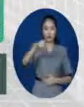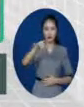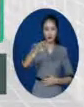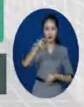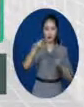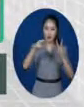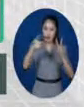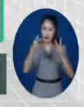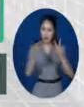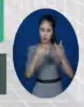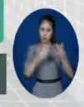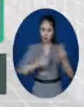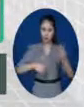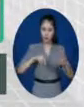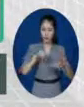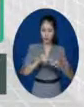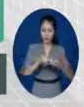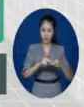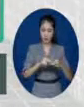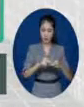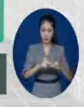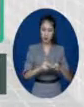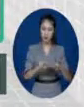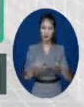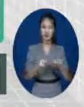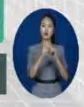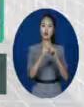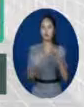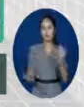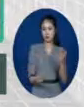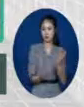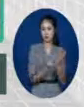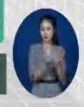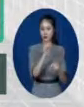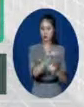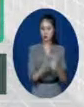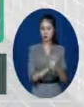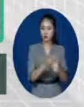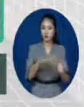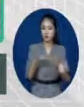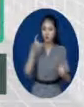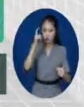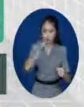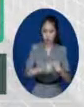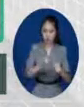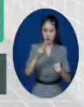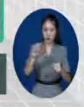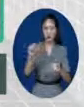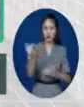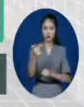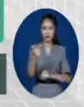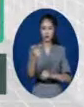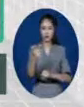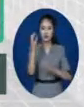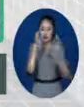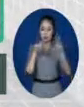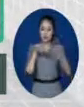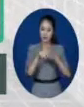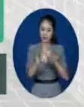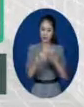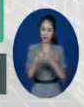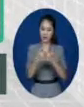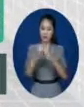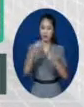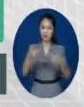성정이동 주민센터는 수요자 중심의 맞춤형 행정서비스 제공을 위해 지난 16일 찾아가는 이동 상담실을